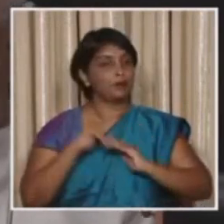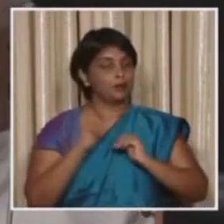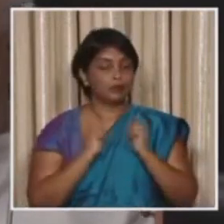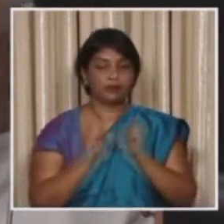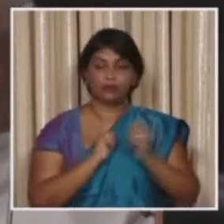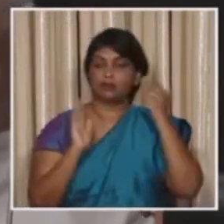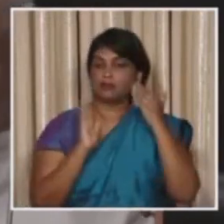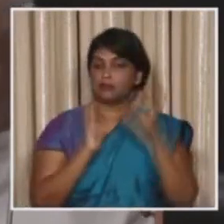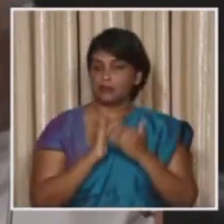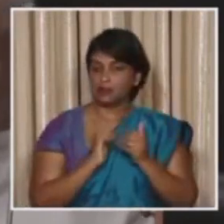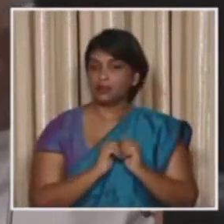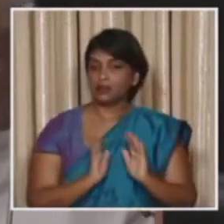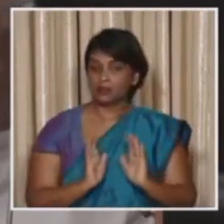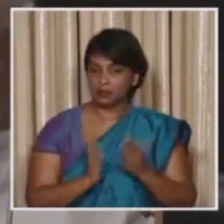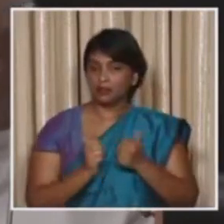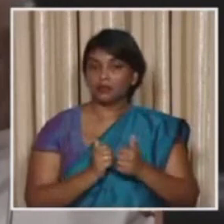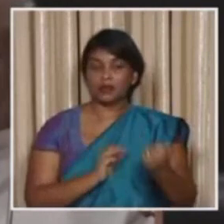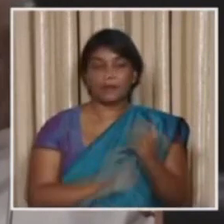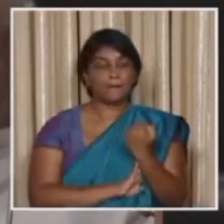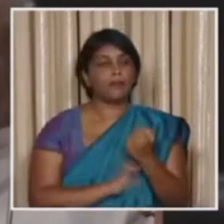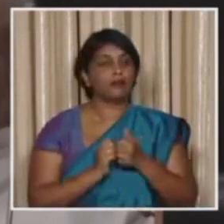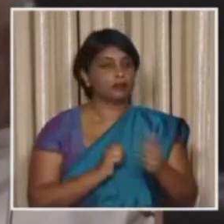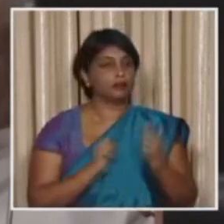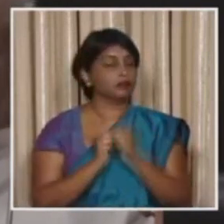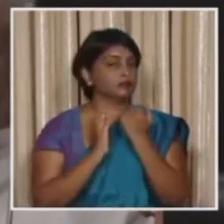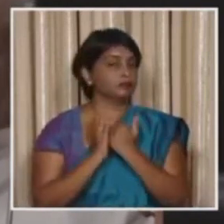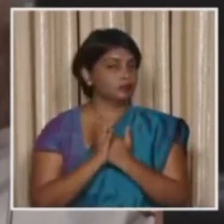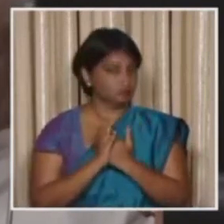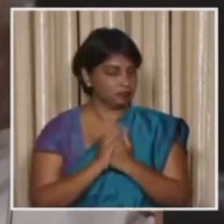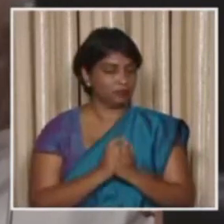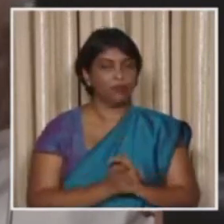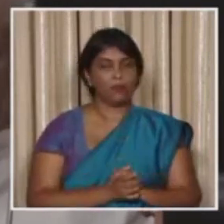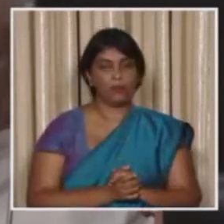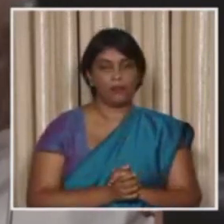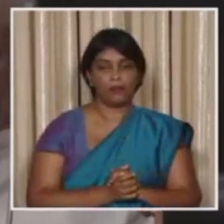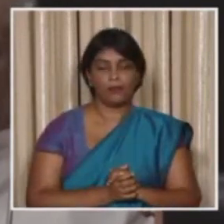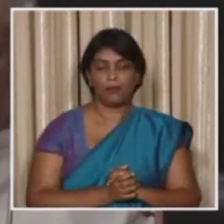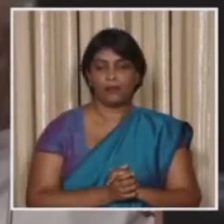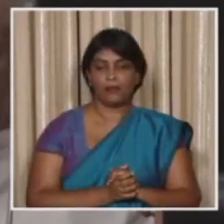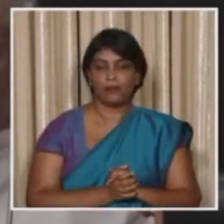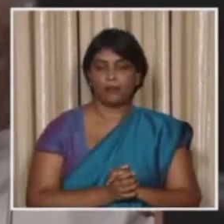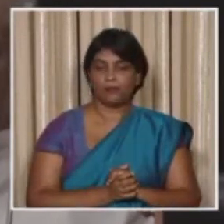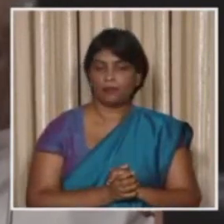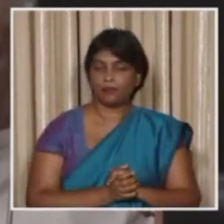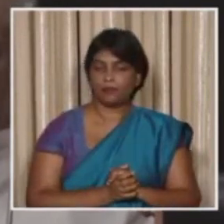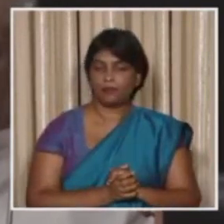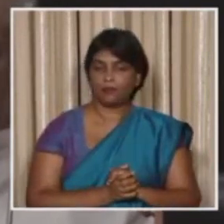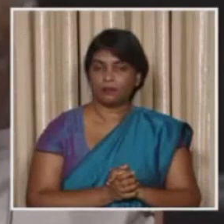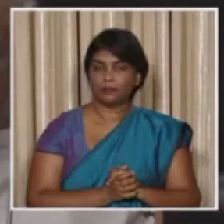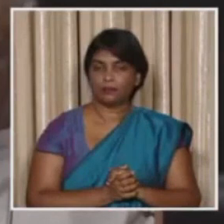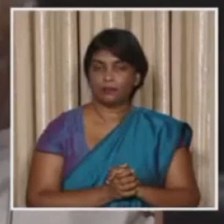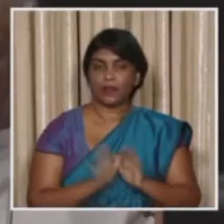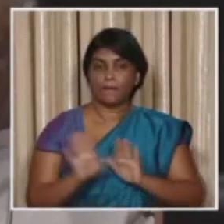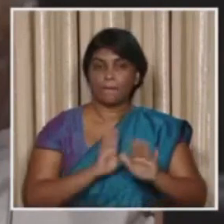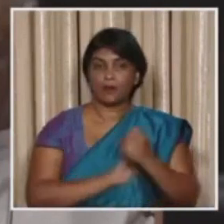said devolved power. 3. එහි විමධ්‍යගත විෂය ක්‍රියාත්මක කිරීමේ විධායක හා